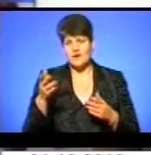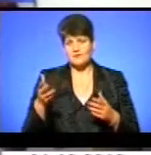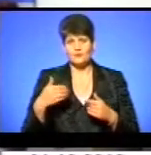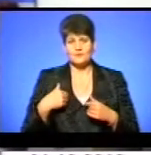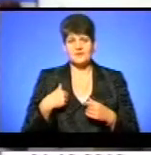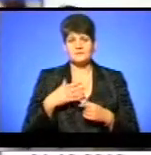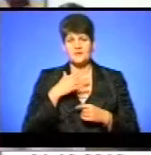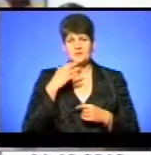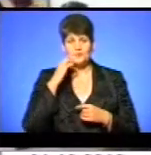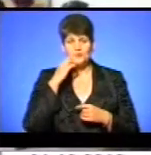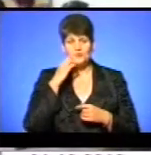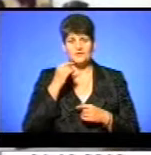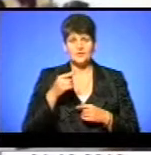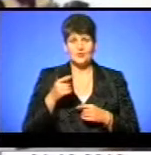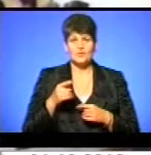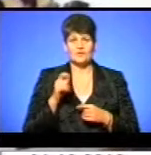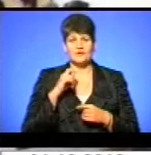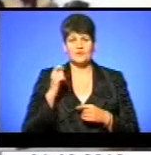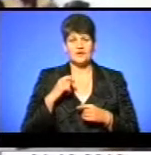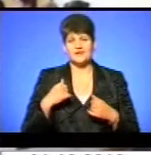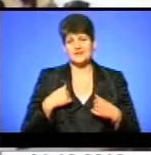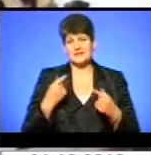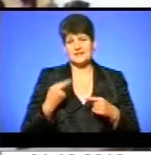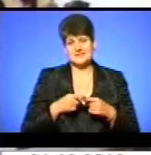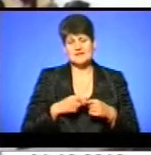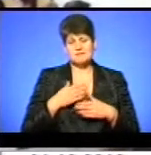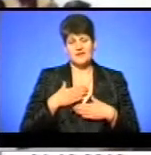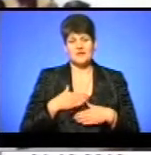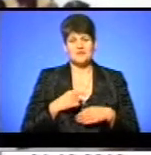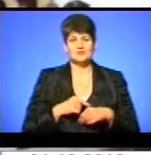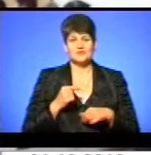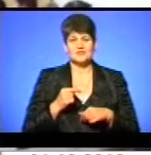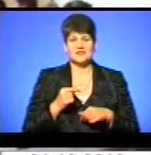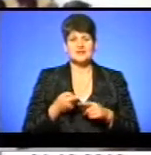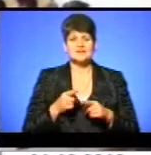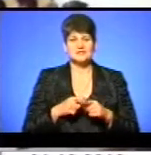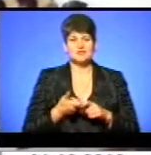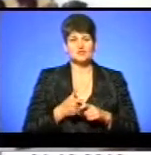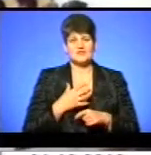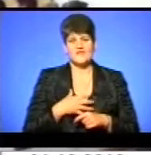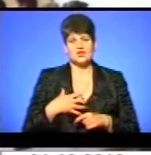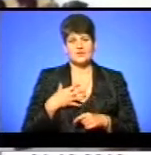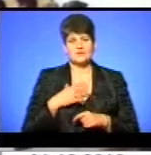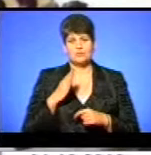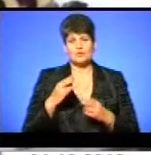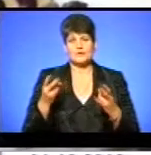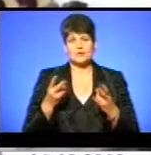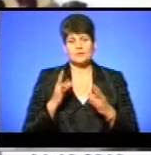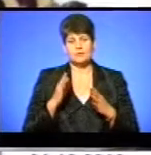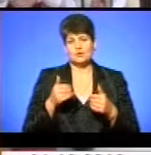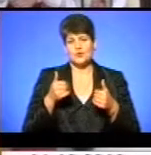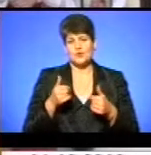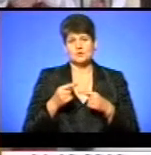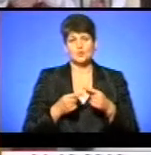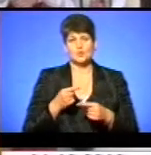бабусь в Тернополі, в Україні. Просто і це приємне відчуття, це дуже приємно, це дуже важливо. Бути потрібним і бути хорошим